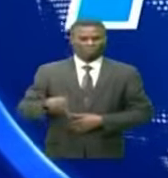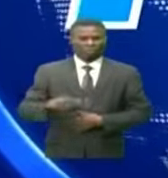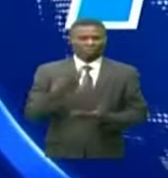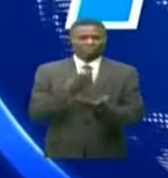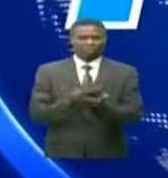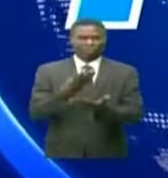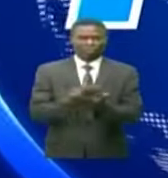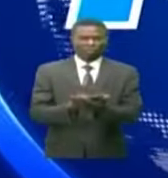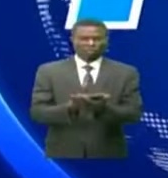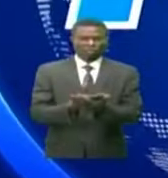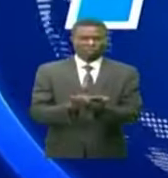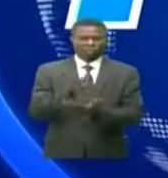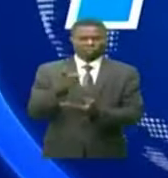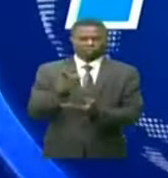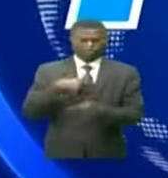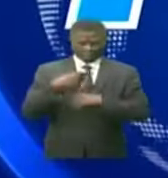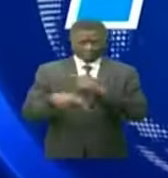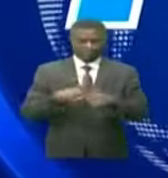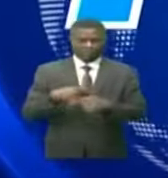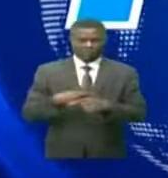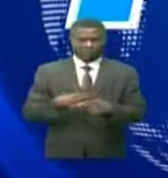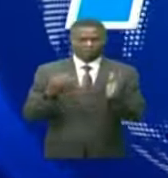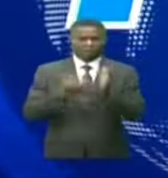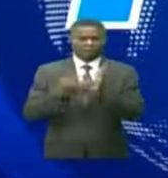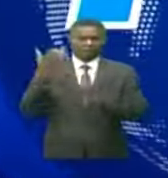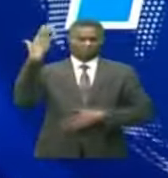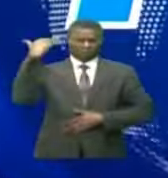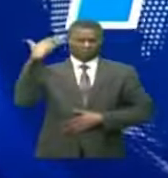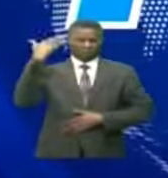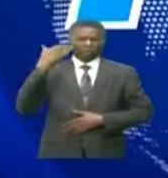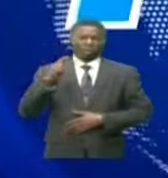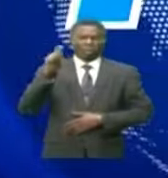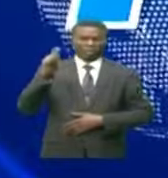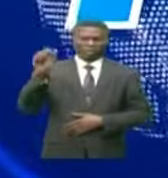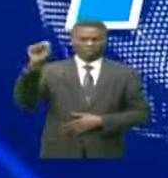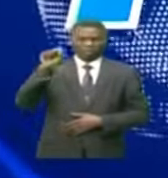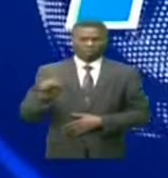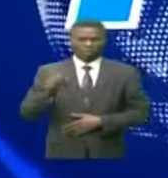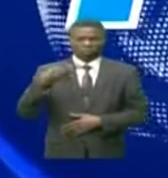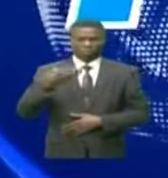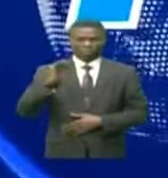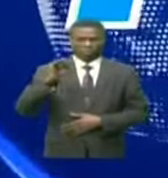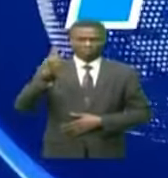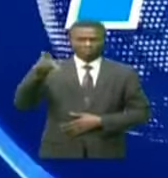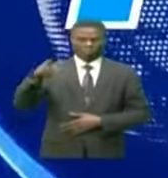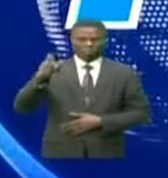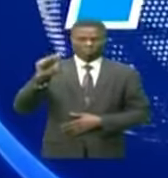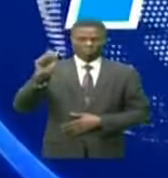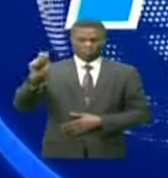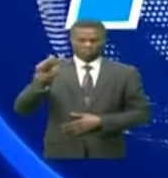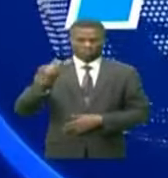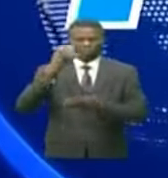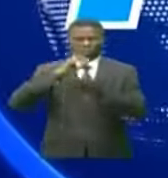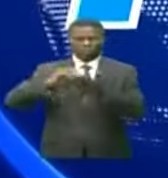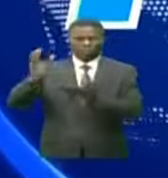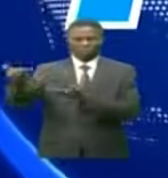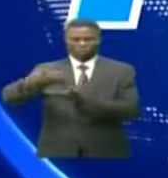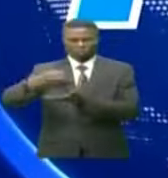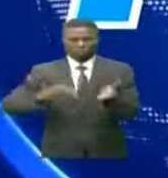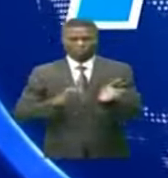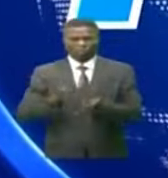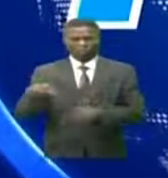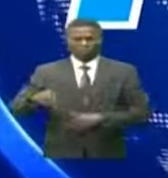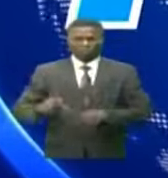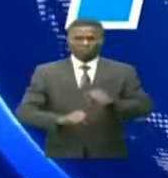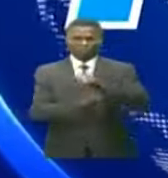budget, Bokele Djolé, a lancé le week-end dernier à Chikapa la campagne de mobilisation des recettes de la province, ce avec